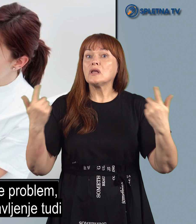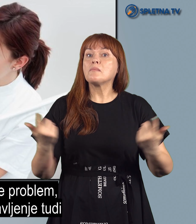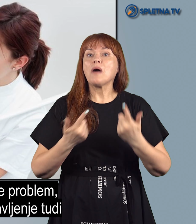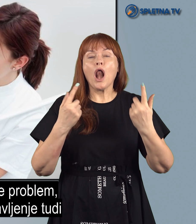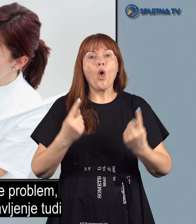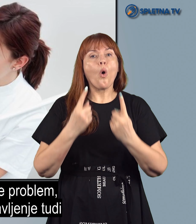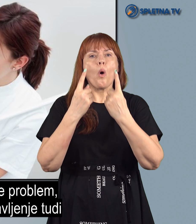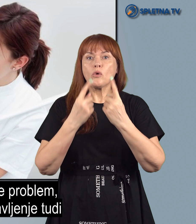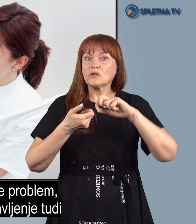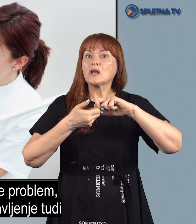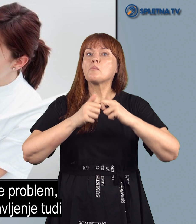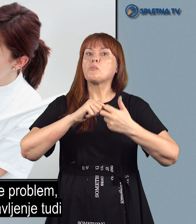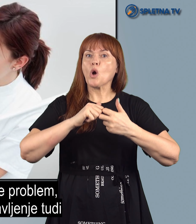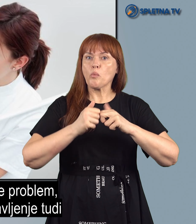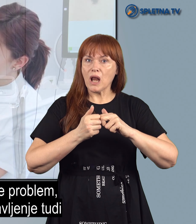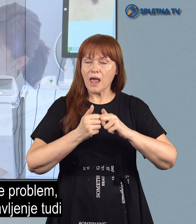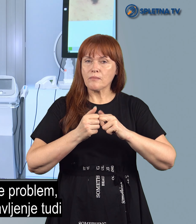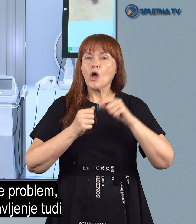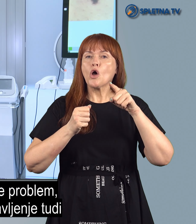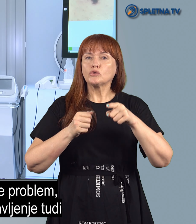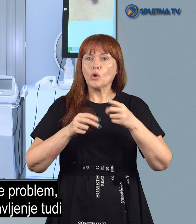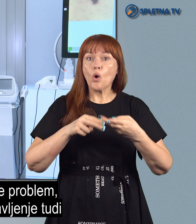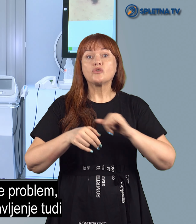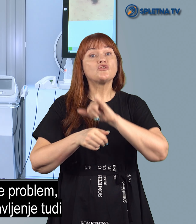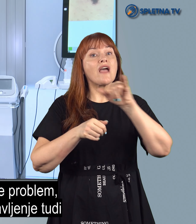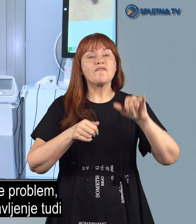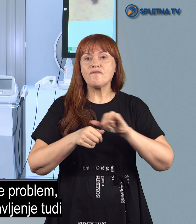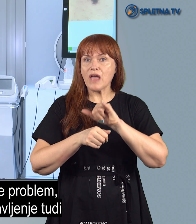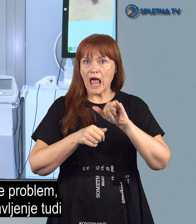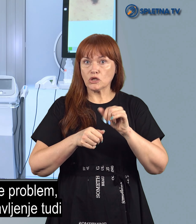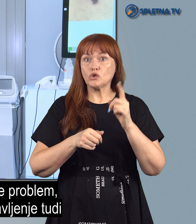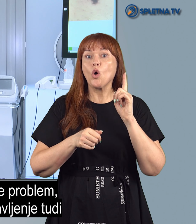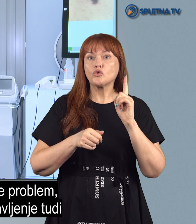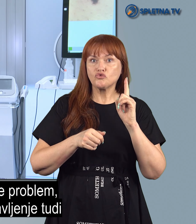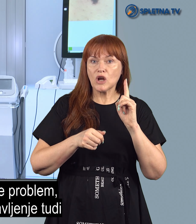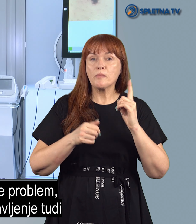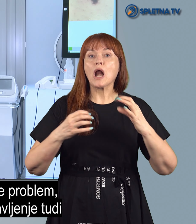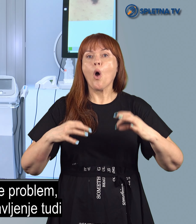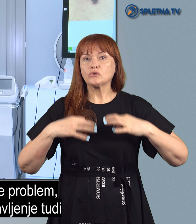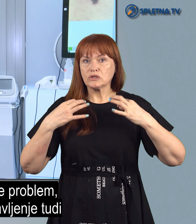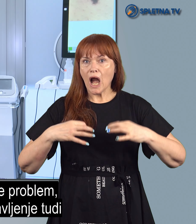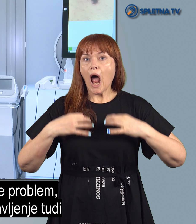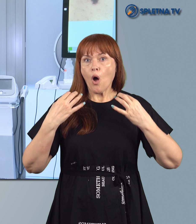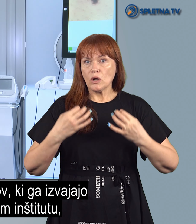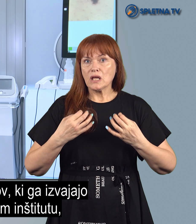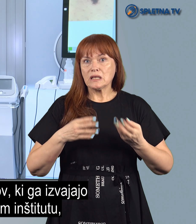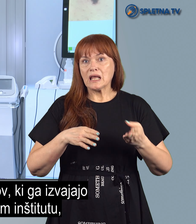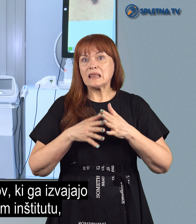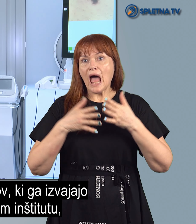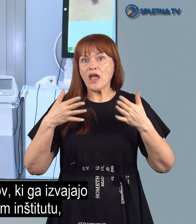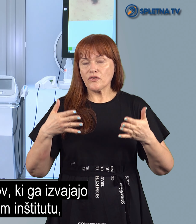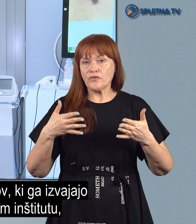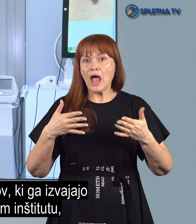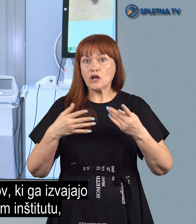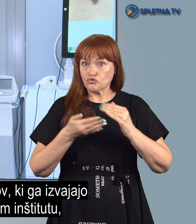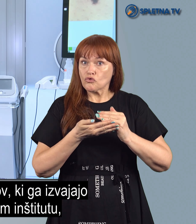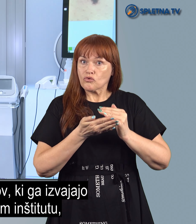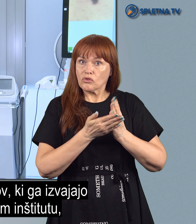pa lahko postane problem in tam je pa še vedno, čeprav je zdravljenje predvsem